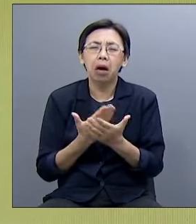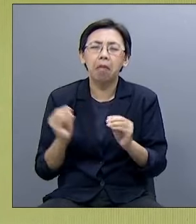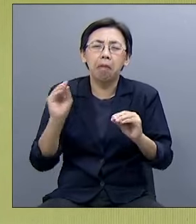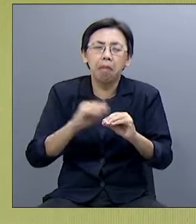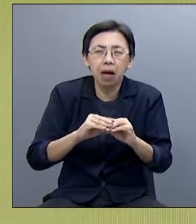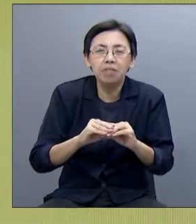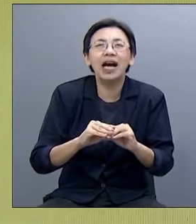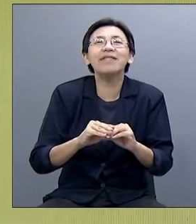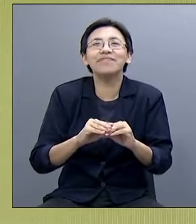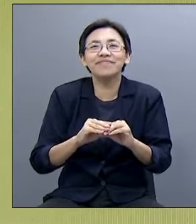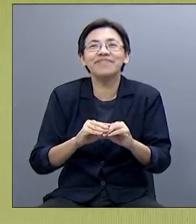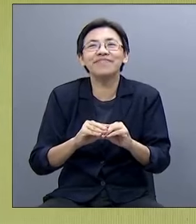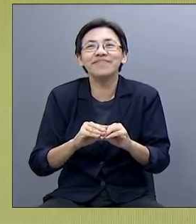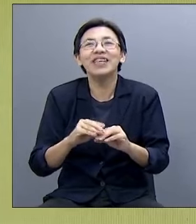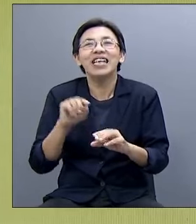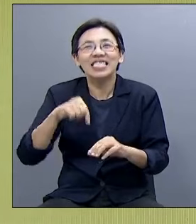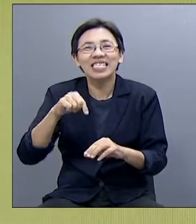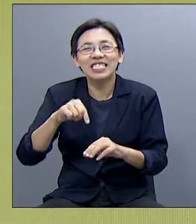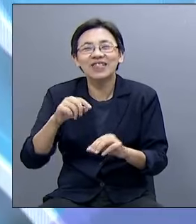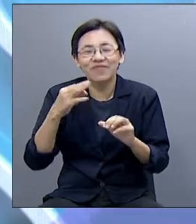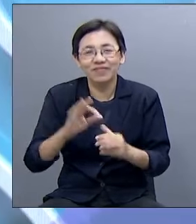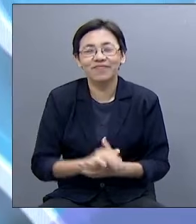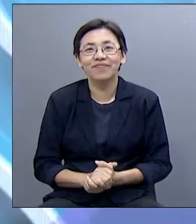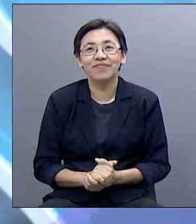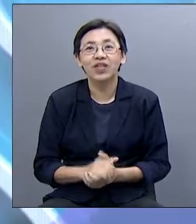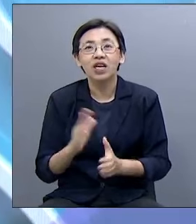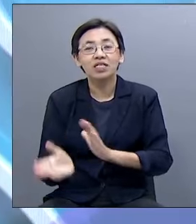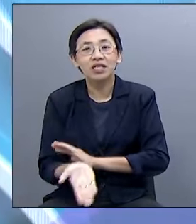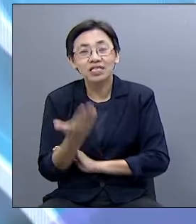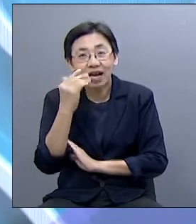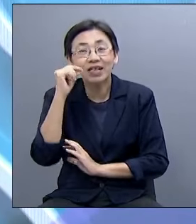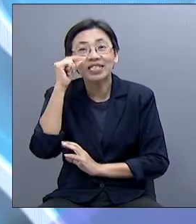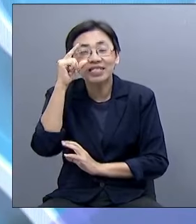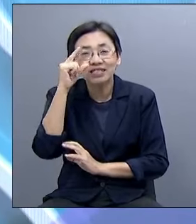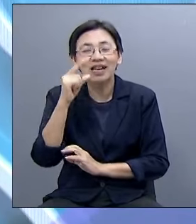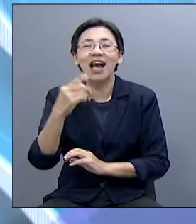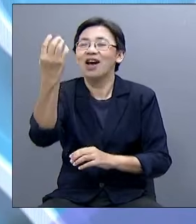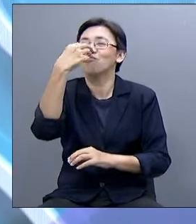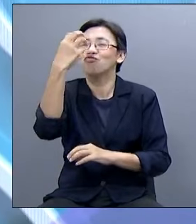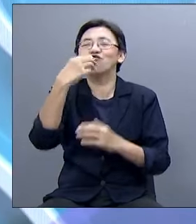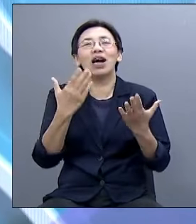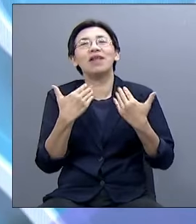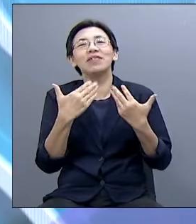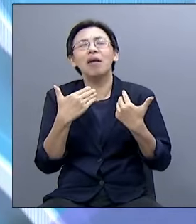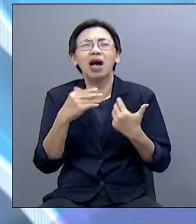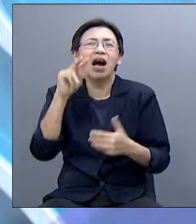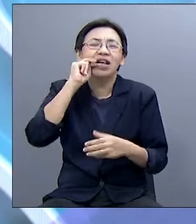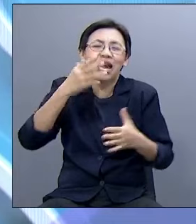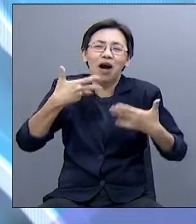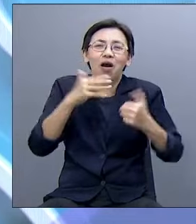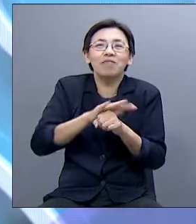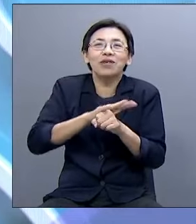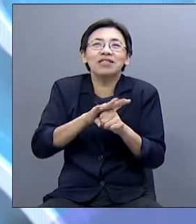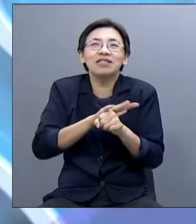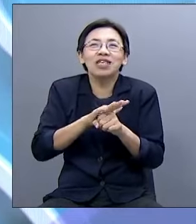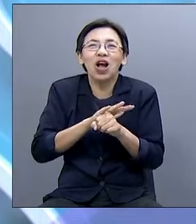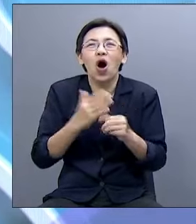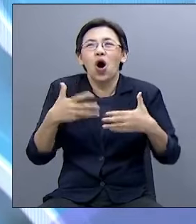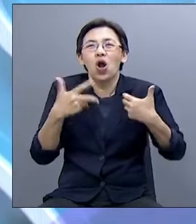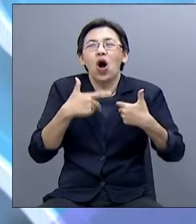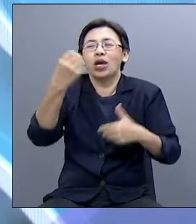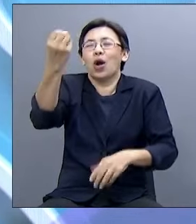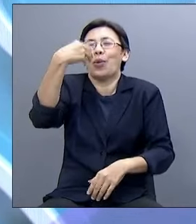น้ำอุ่นใช้ฟรีค่ะ น้ำอุ่นเนี่ยตอนนี้เมื่อเช้าตื่นนะตื่นมาอาบน้ำตีห้าน้ำยังอุ่นเลยอ่ะ เห็นไหม มันเหมือนระบายความร้อนแบบคลายความ